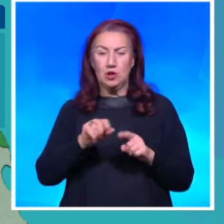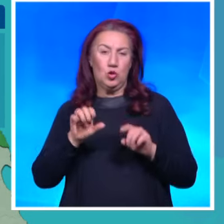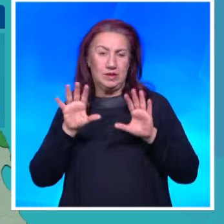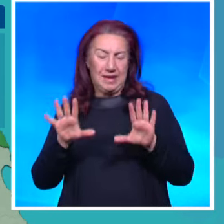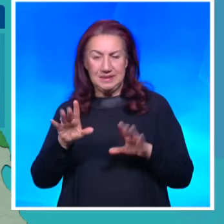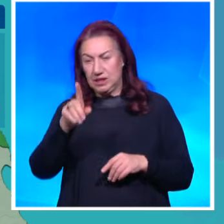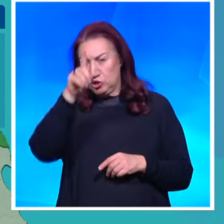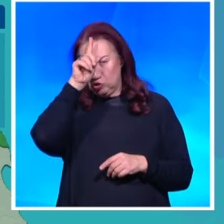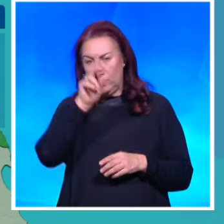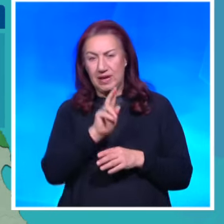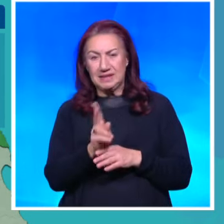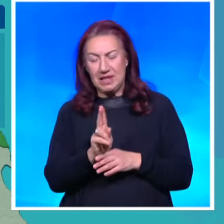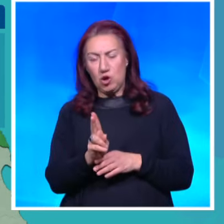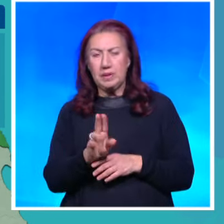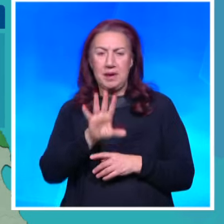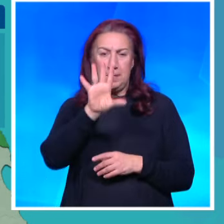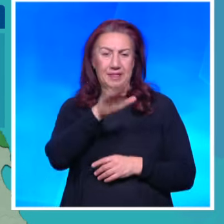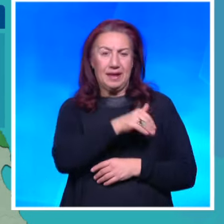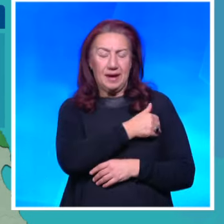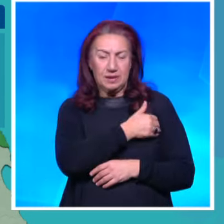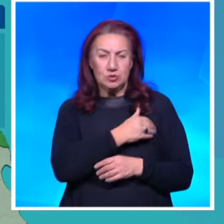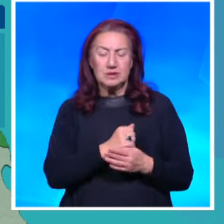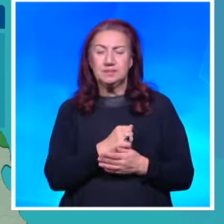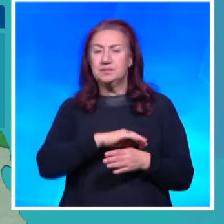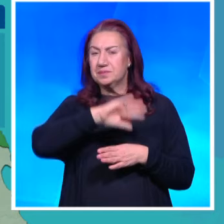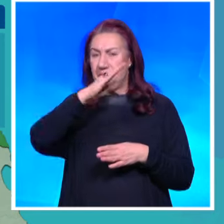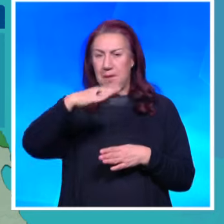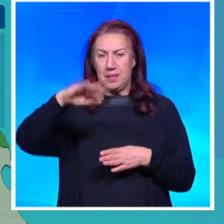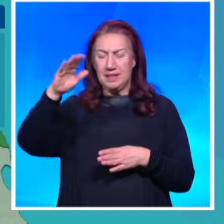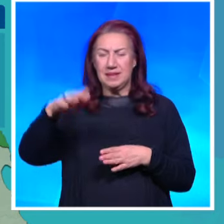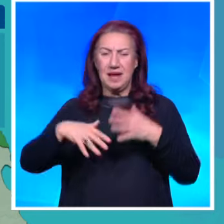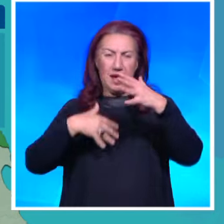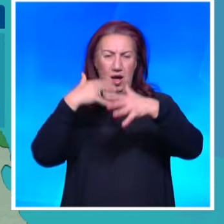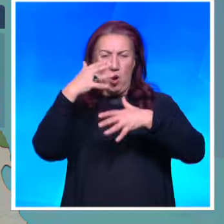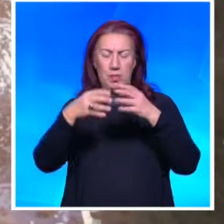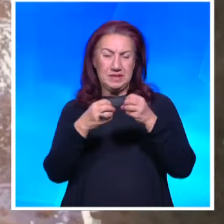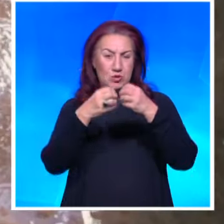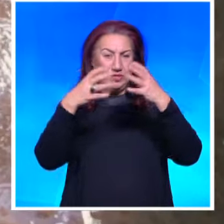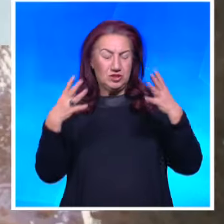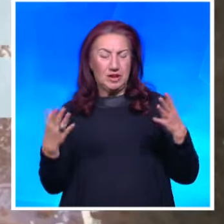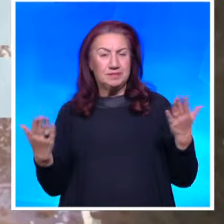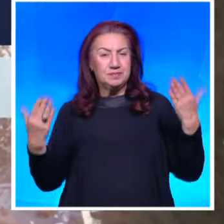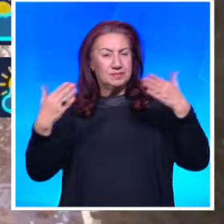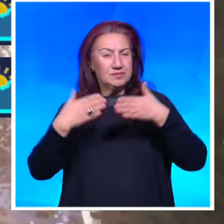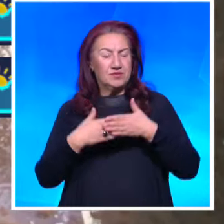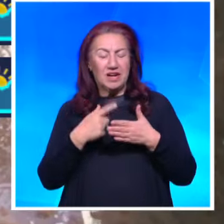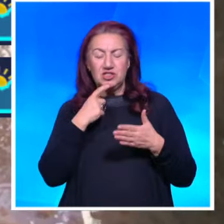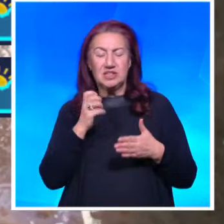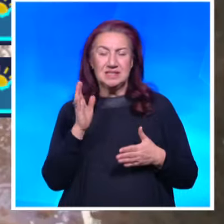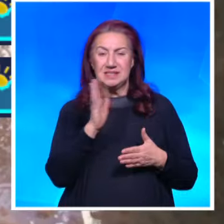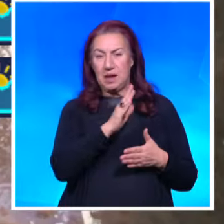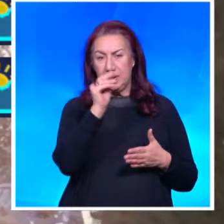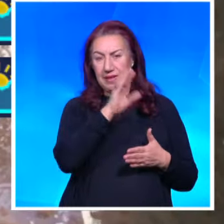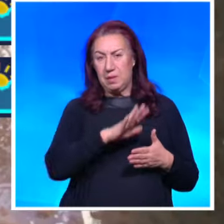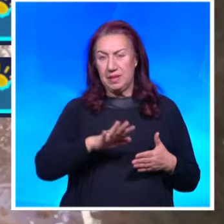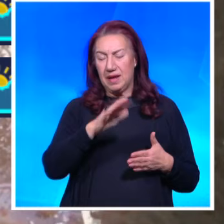в софия следобед около 5° и в планините облачността ще се увеличава и привечер на места в масивите в западна българия ще